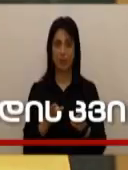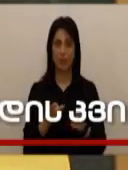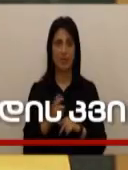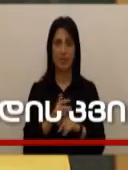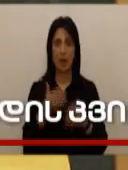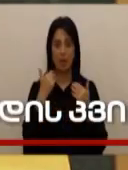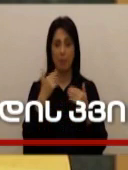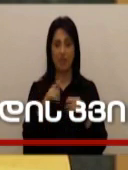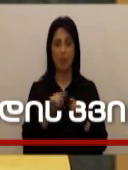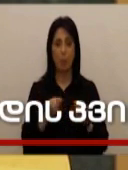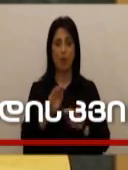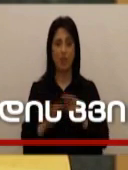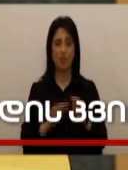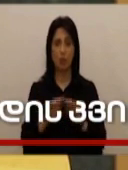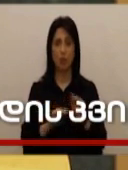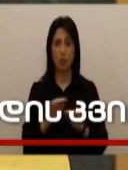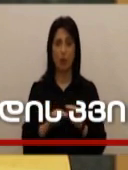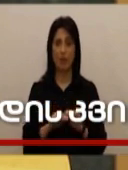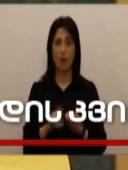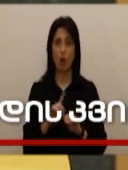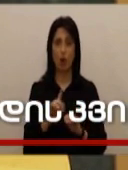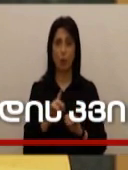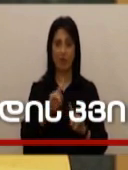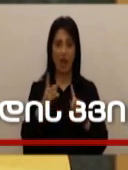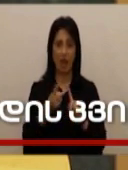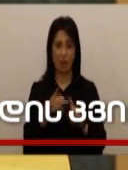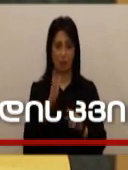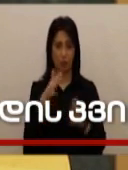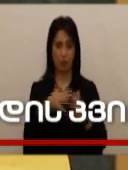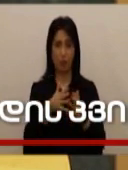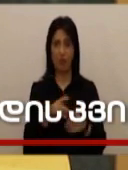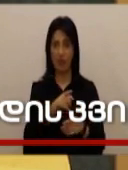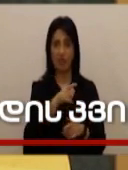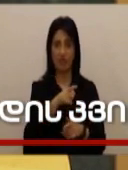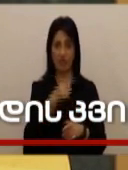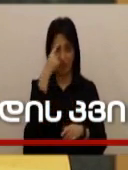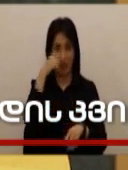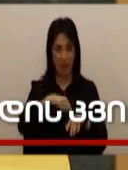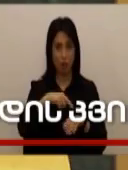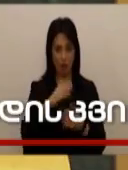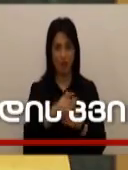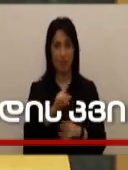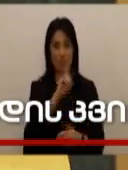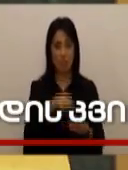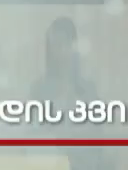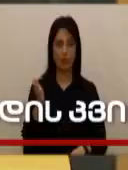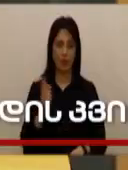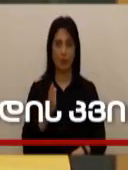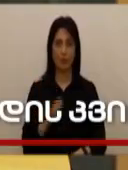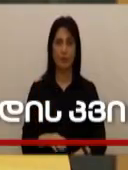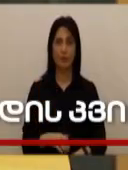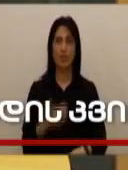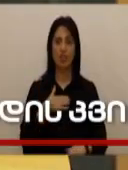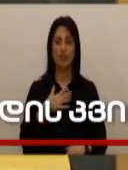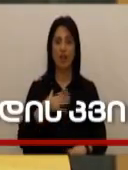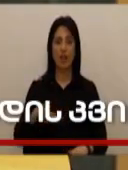ძალიან მარტივი ამ პროგრესის მოწყობა, რომ აქ ხელმეორედ გამართოს ომი. თქვენ აი ეს გაცნობიერება გაქვთ, მე ამ კითხვას გისვამთ კიდევ ერთხელ. აი